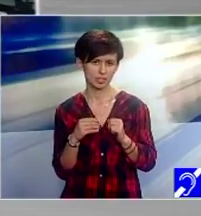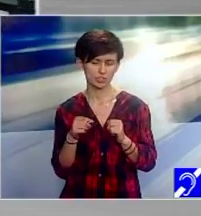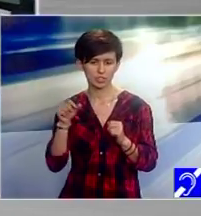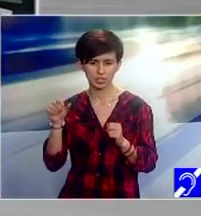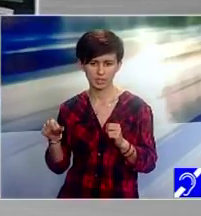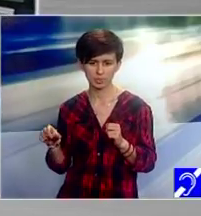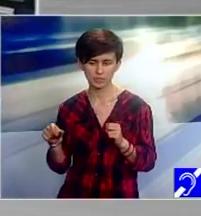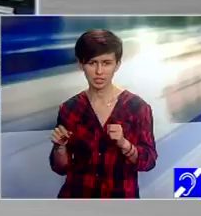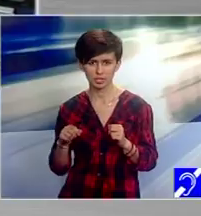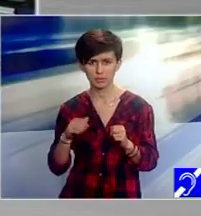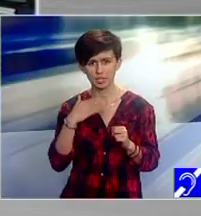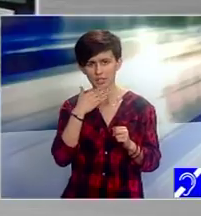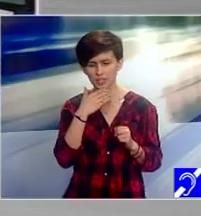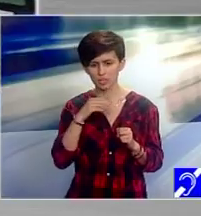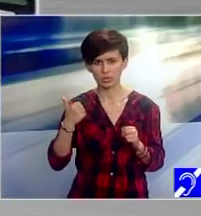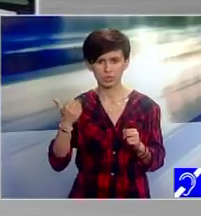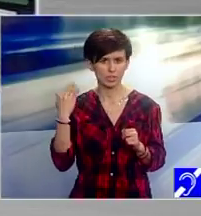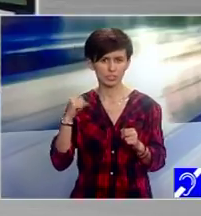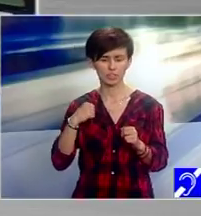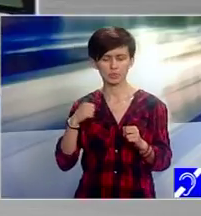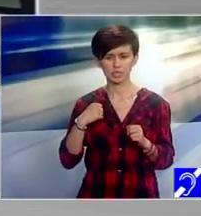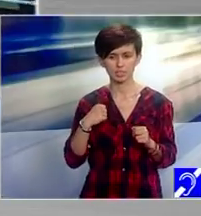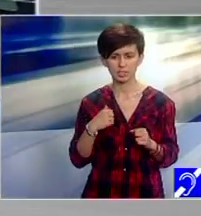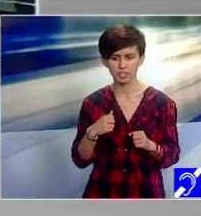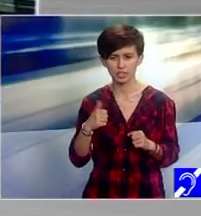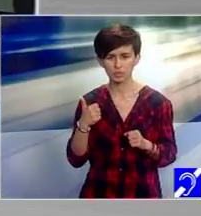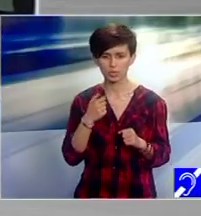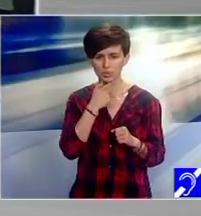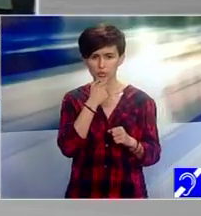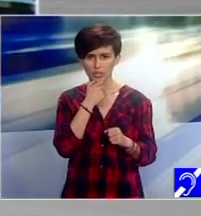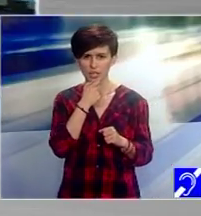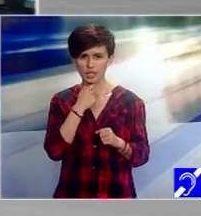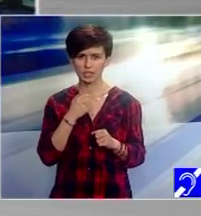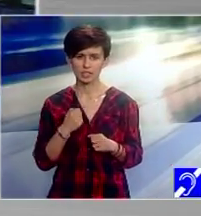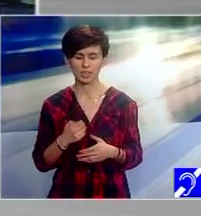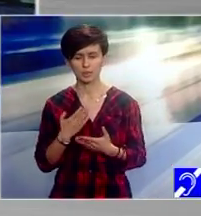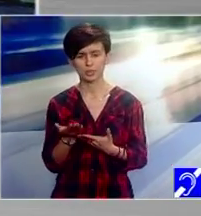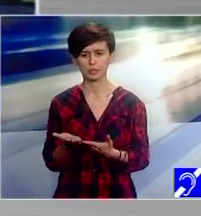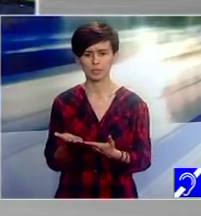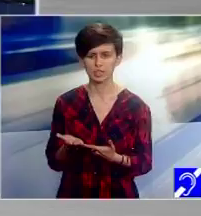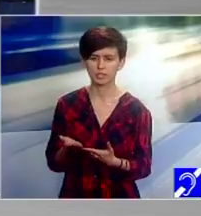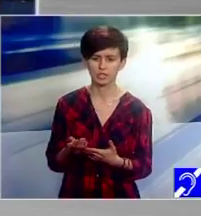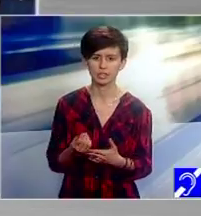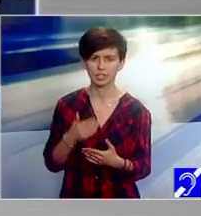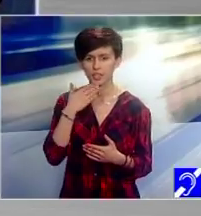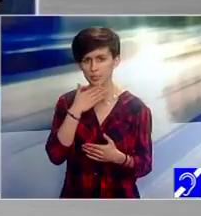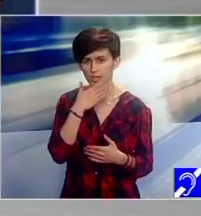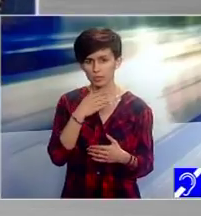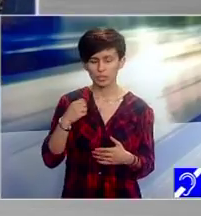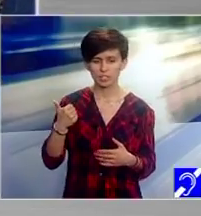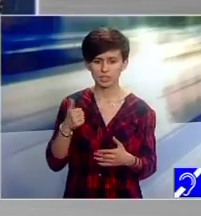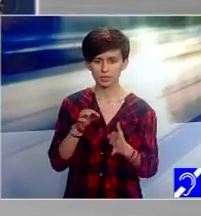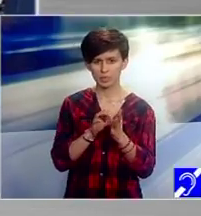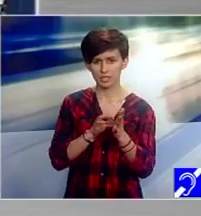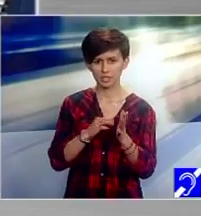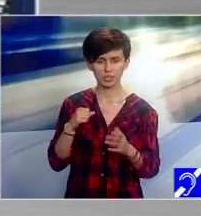1, fiind mai tânăr cu un an 2, a primit pe baza criteriului de tinerețe premiul 1. Extraordinar. De altfel, și asta vreau